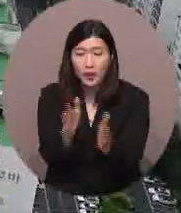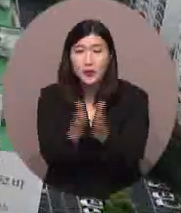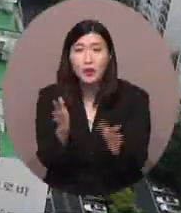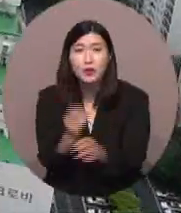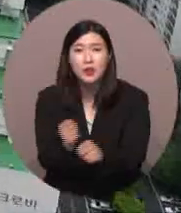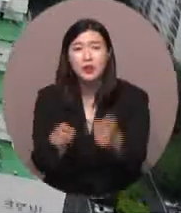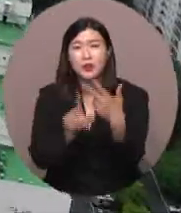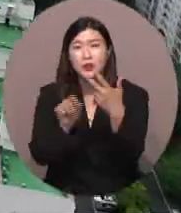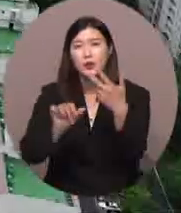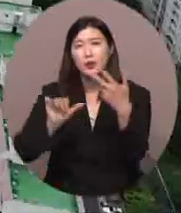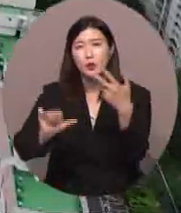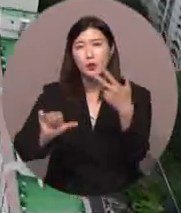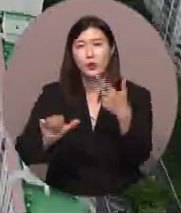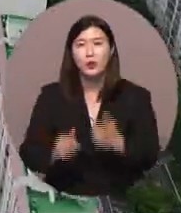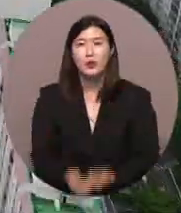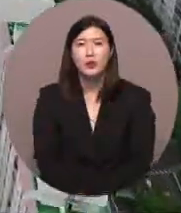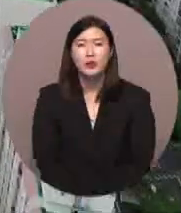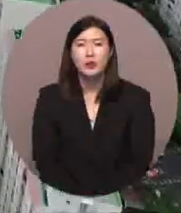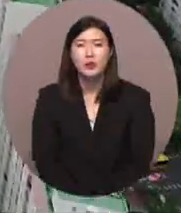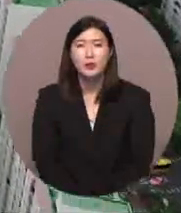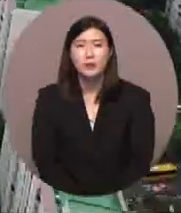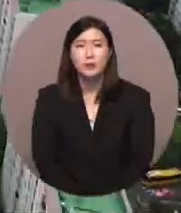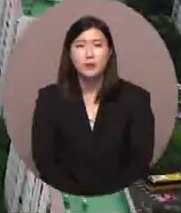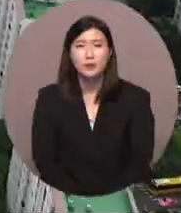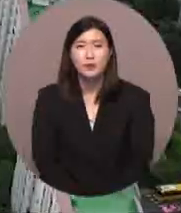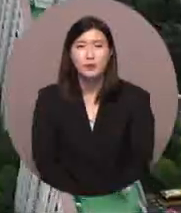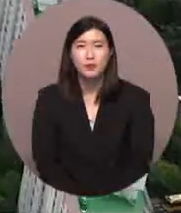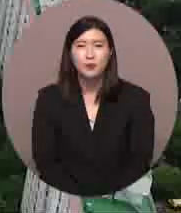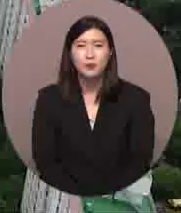부터 시행됩니다 mbc 뉴스 김태욱 입니다